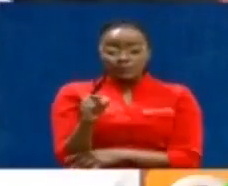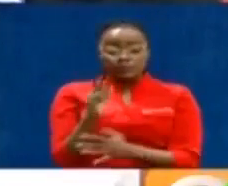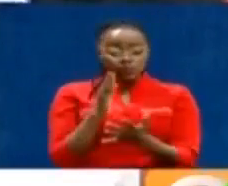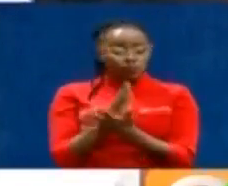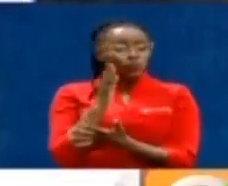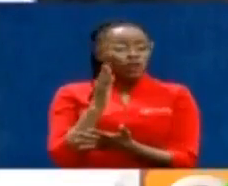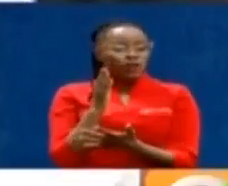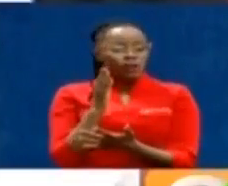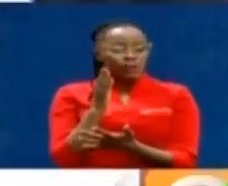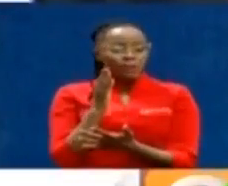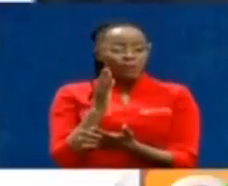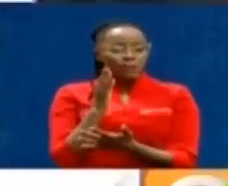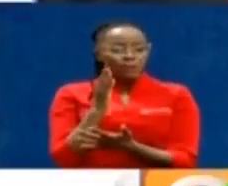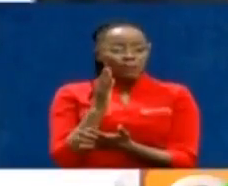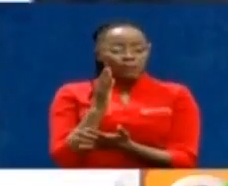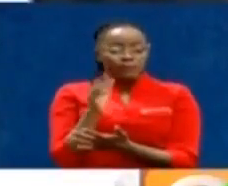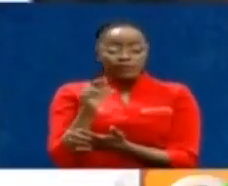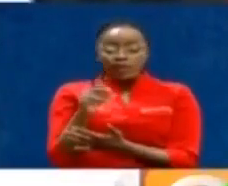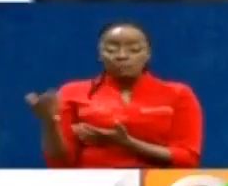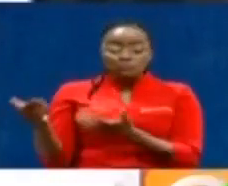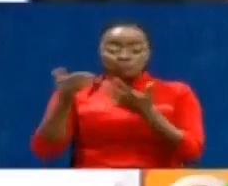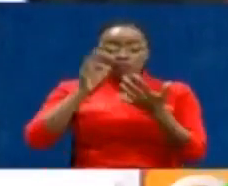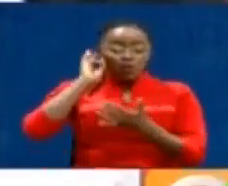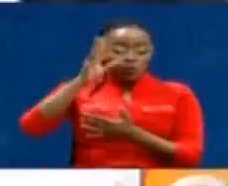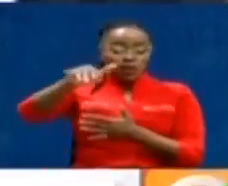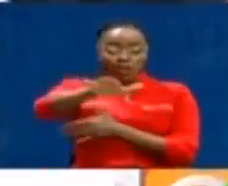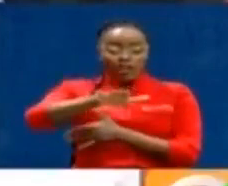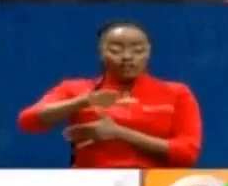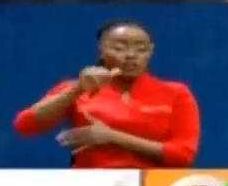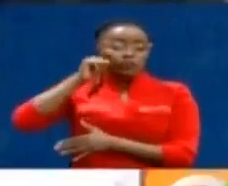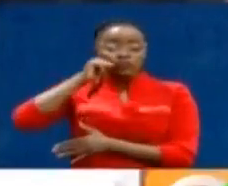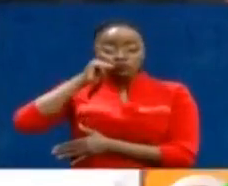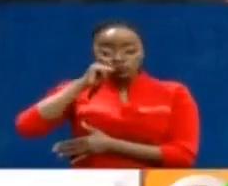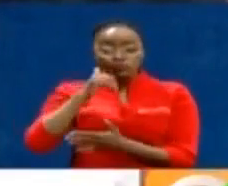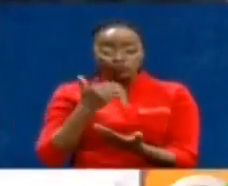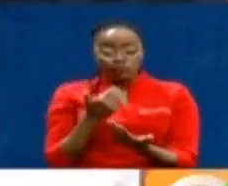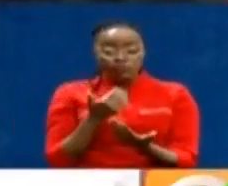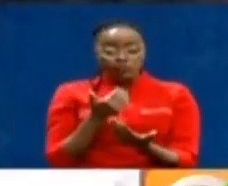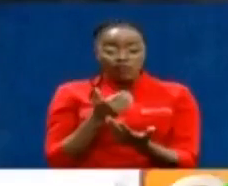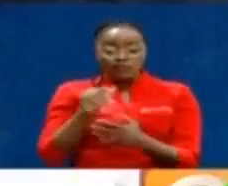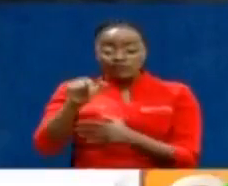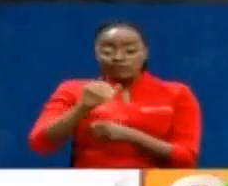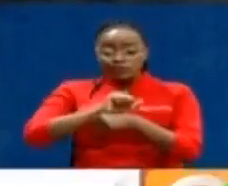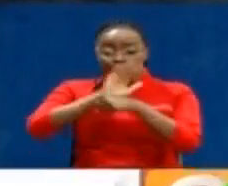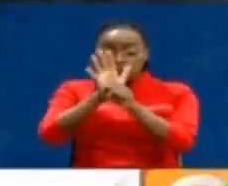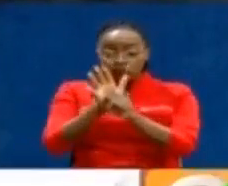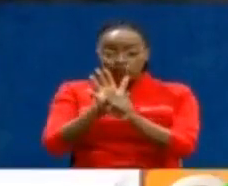bila shaka ndio italeta mazingira mazuri ya virusi